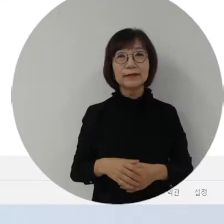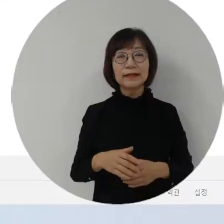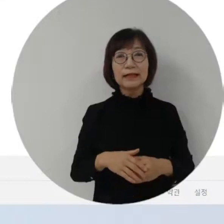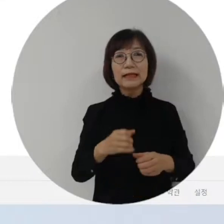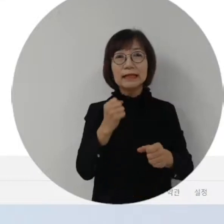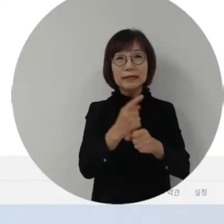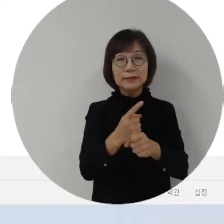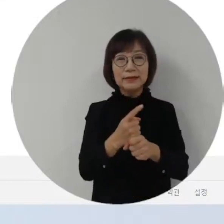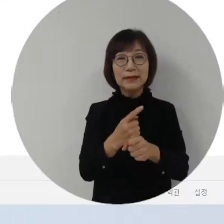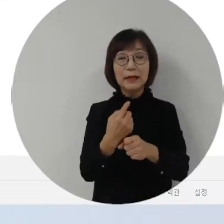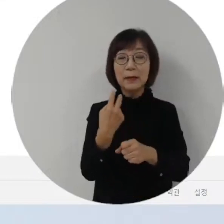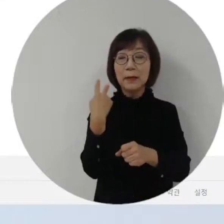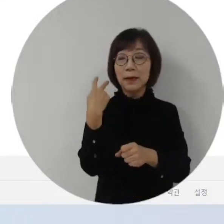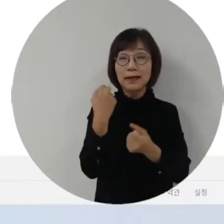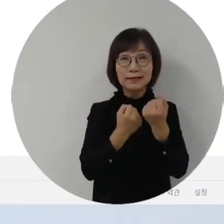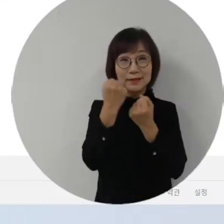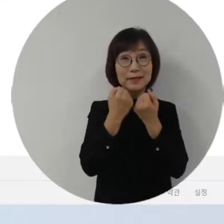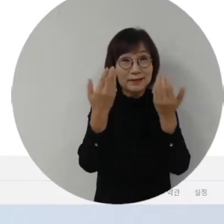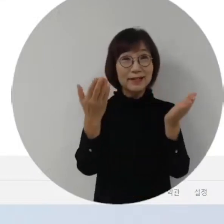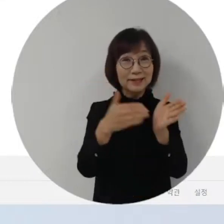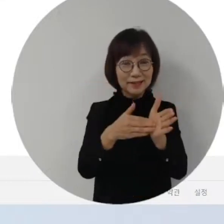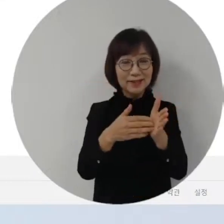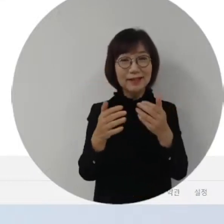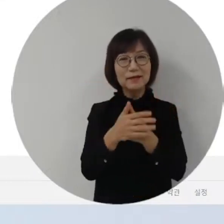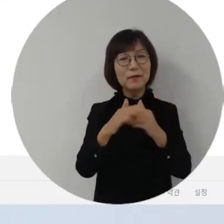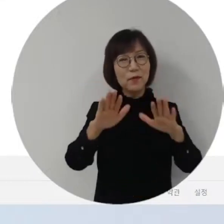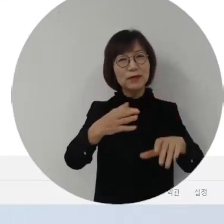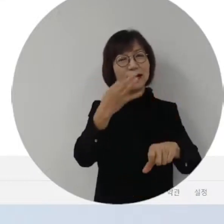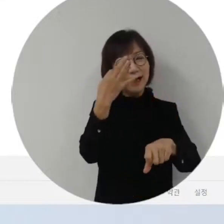다음 설정하는 방법은 좀 배워보시면 좋겠죠.